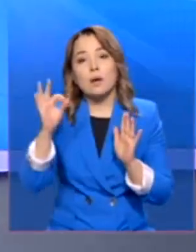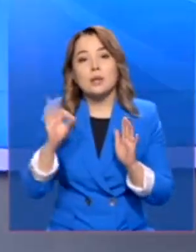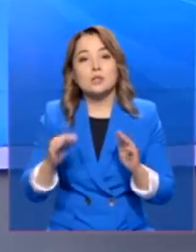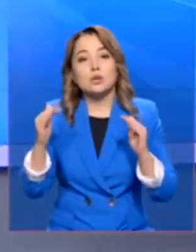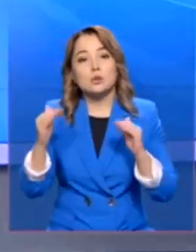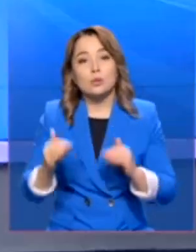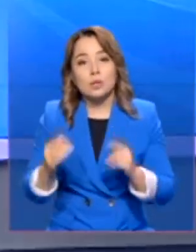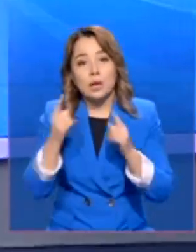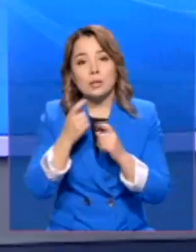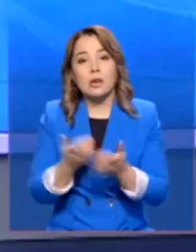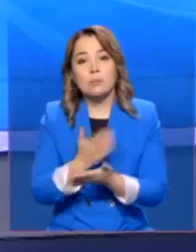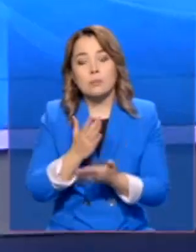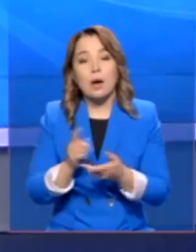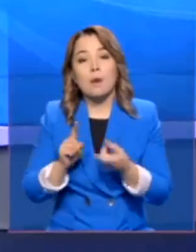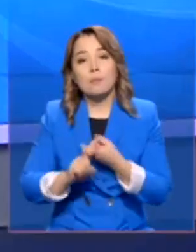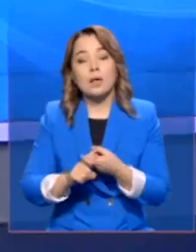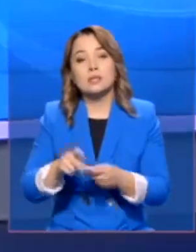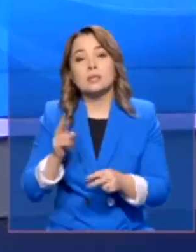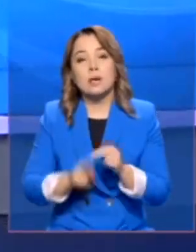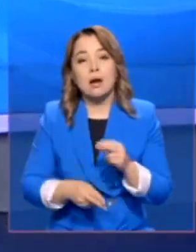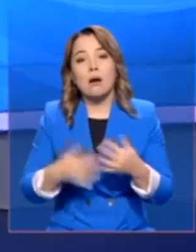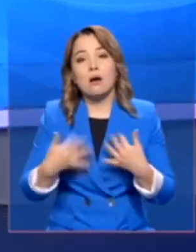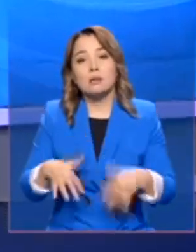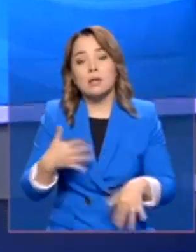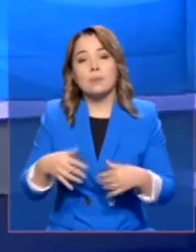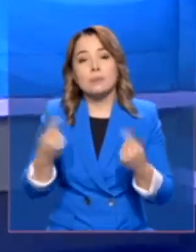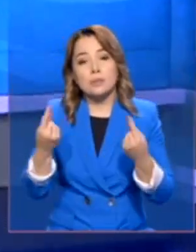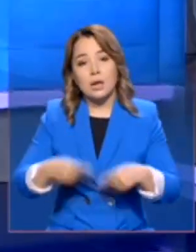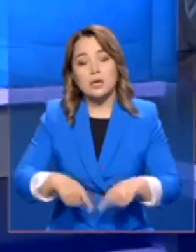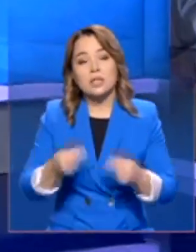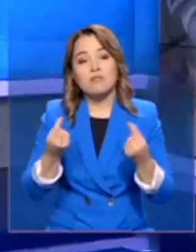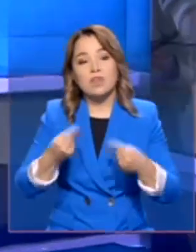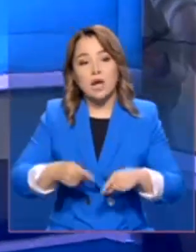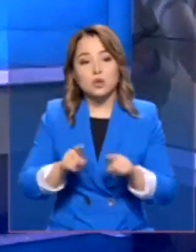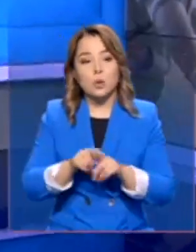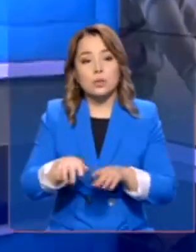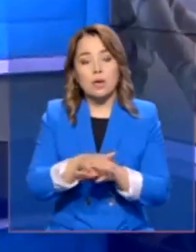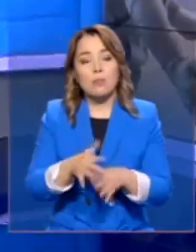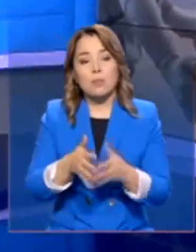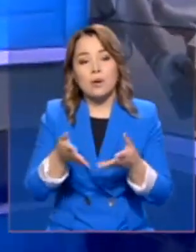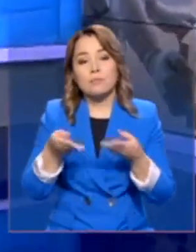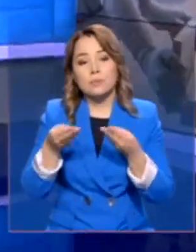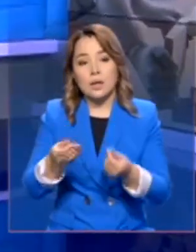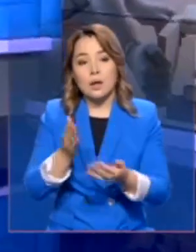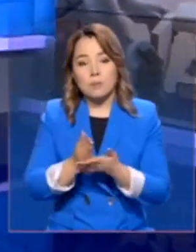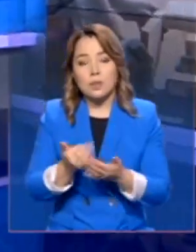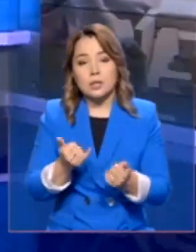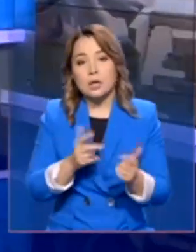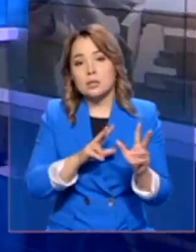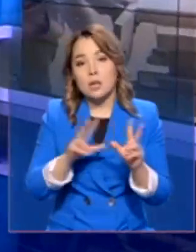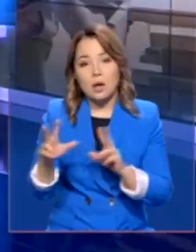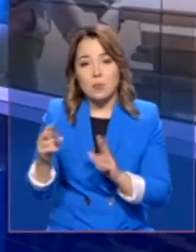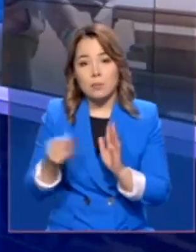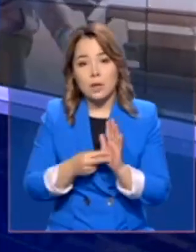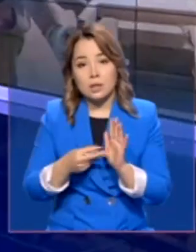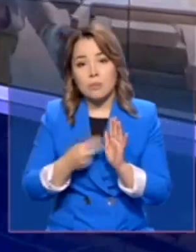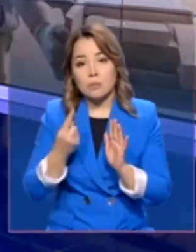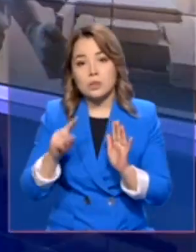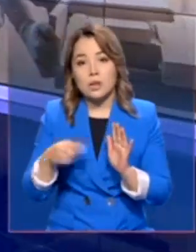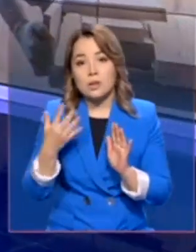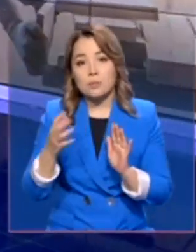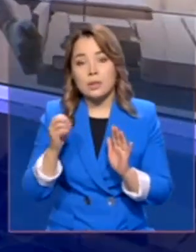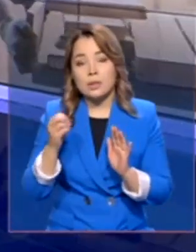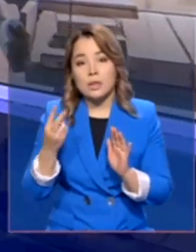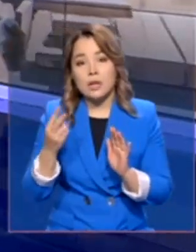түсіп кеткен. Пандемиядан кейін әлсіреп қалған салаға инфляция да кері әсер еткен. Былтыр жиһаз бағасы 1,5-2